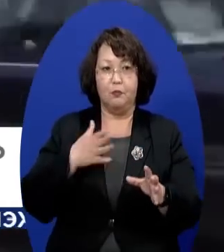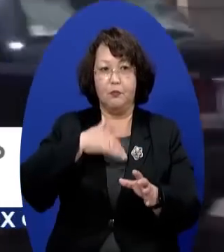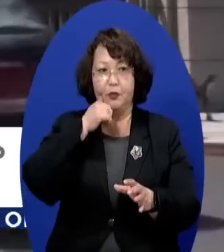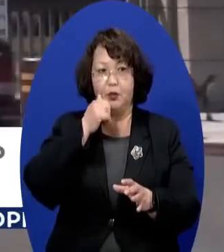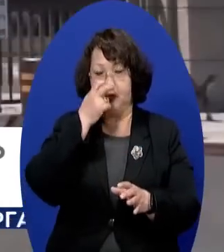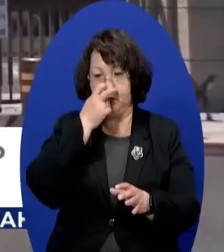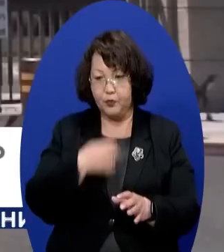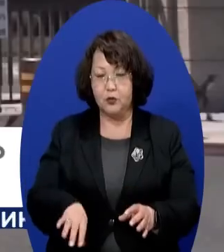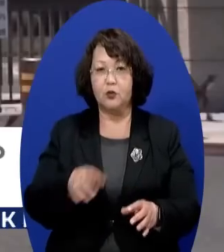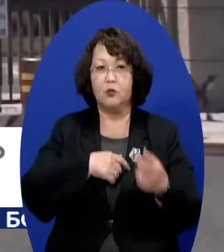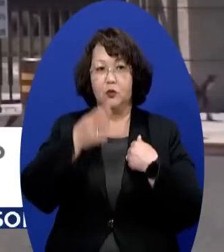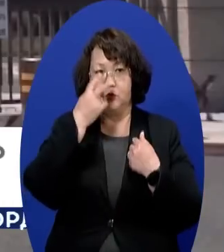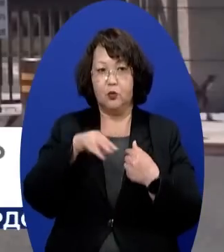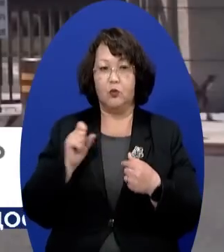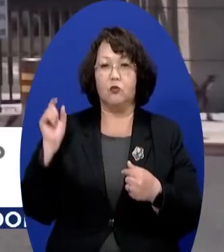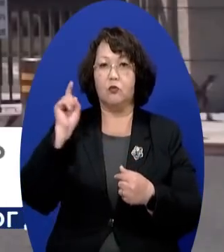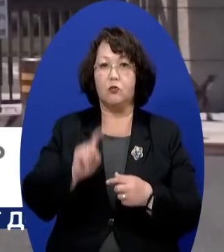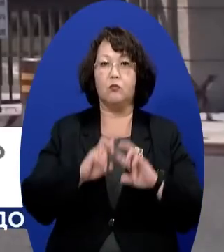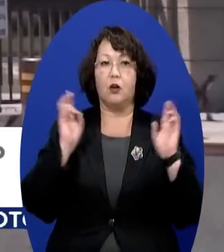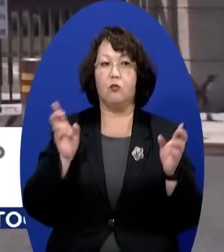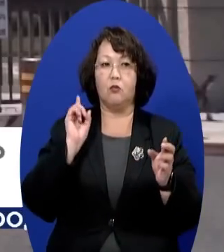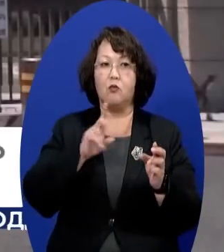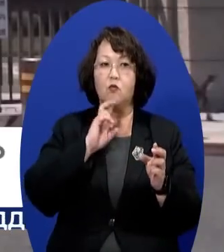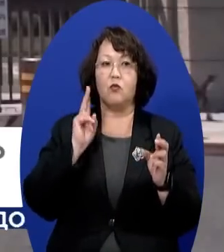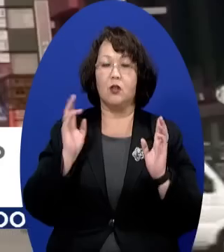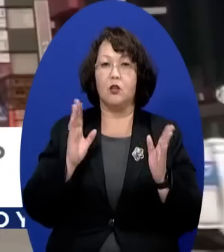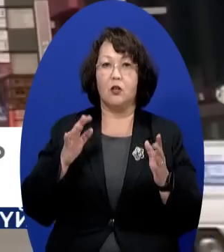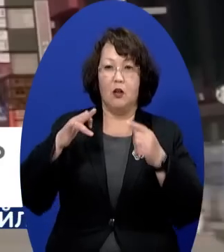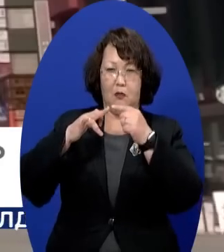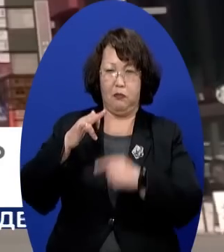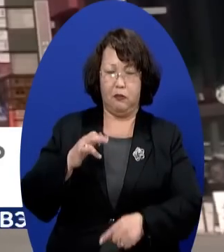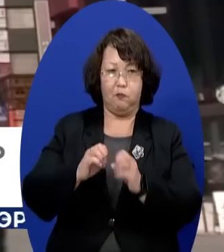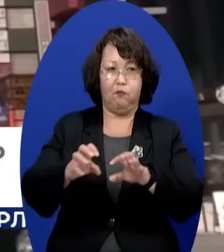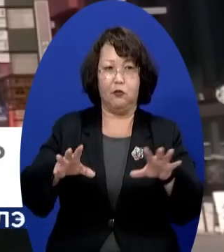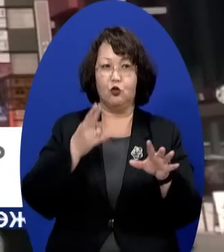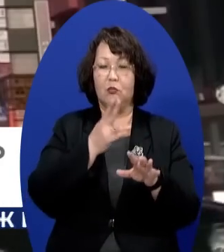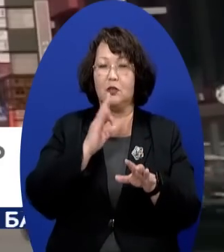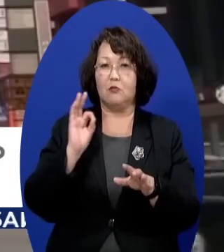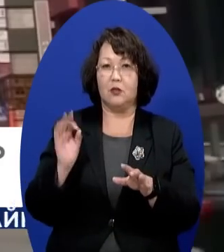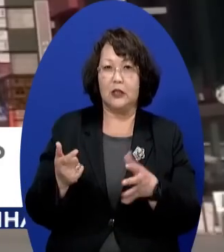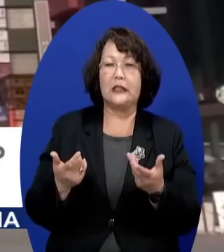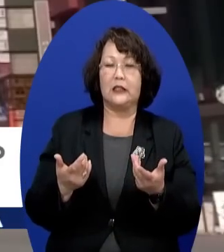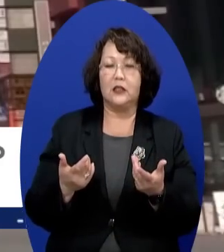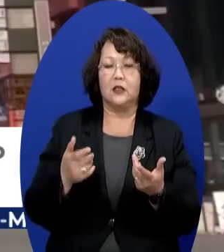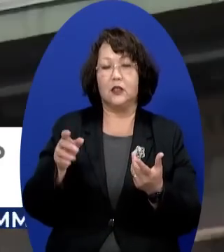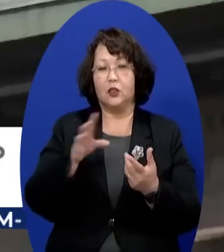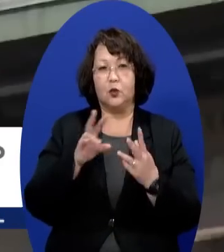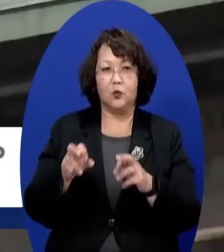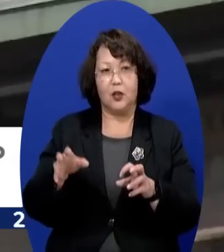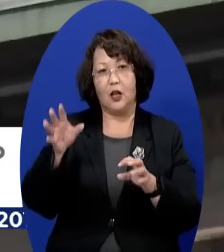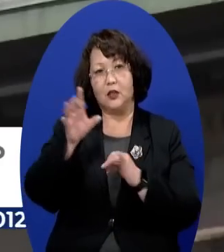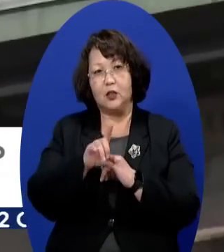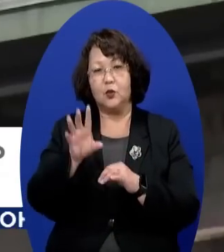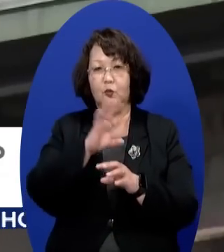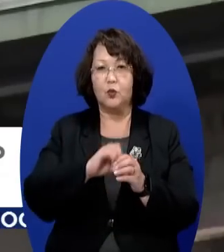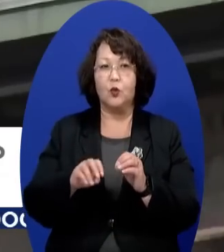энэ багуралд оролцож үг хэлэх юм байна. Бас цөмийн зэвсэг хэрэгсний улмаас учрах сүрлийн нөлөөллийг судалсан эрдэмтэн судлаачид судалгааны дүнгүүдэд танилцуулна